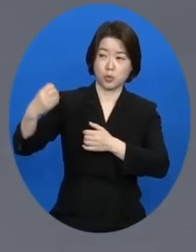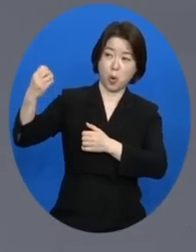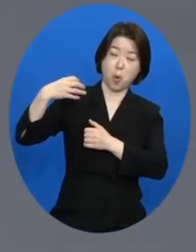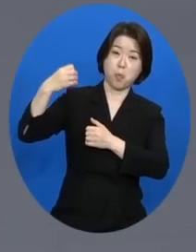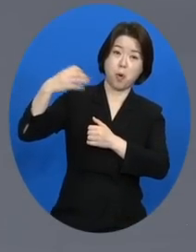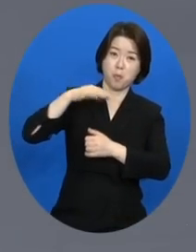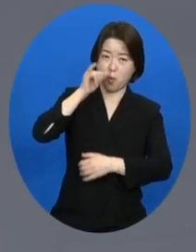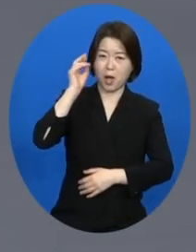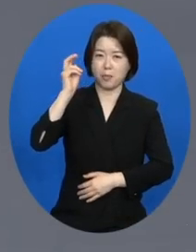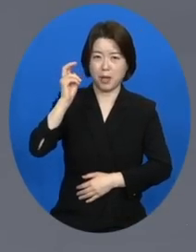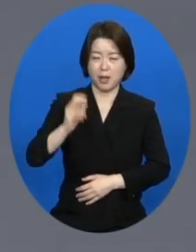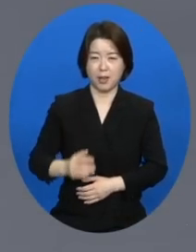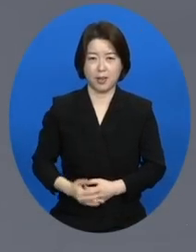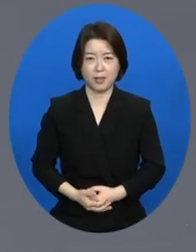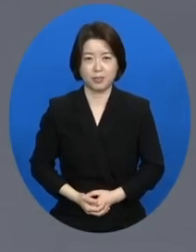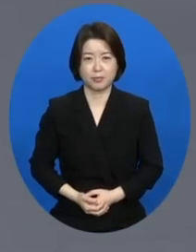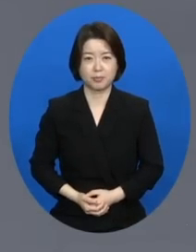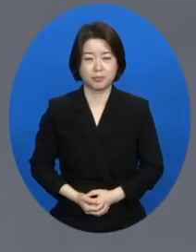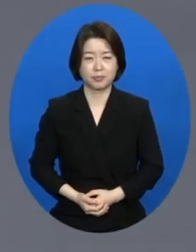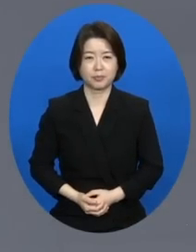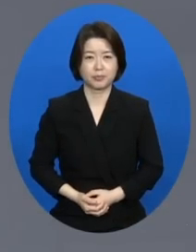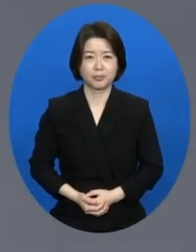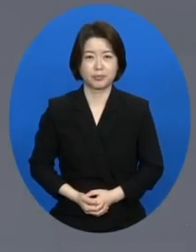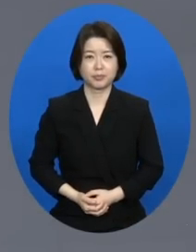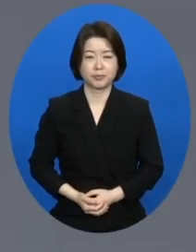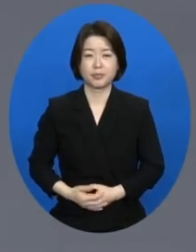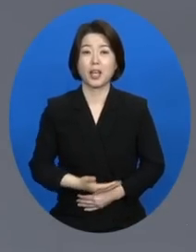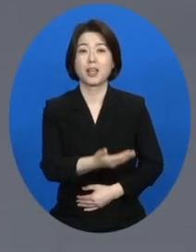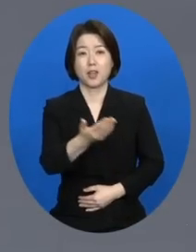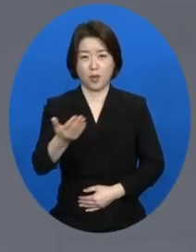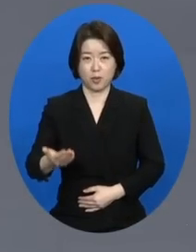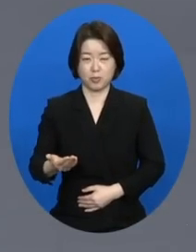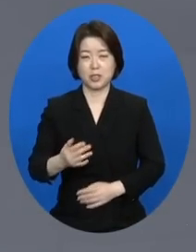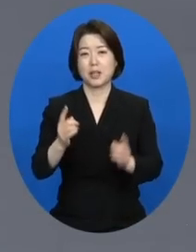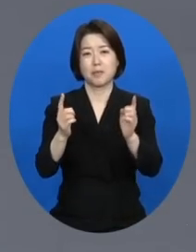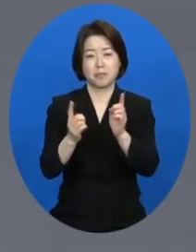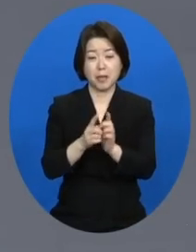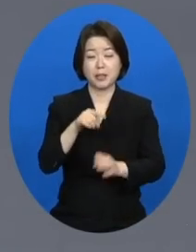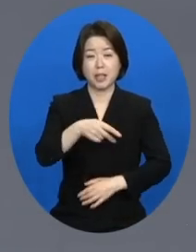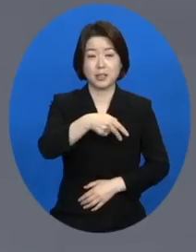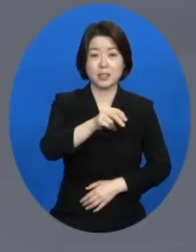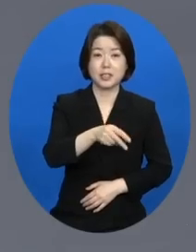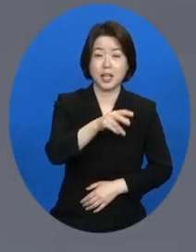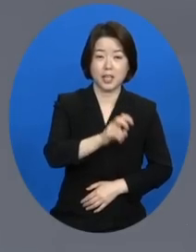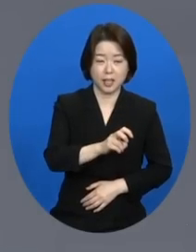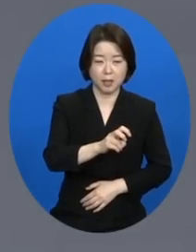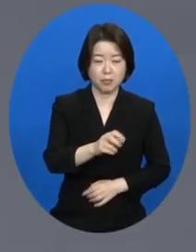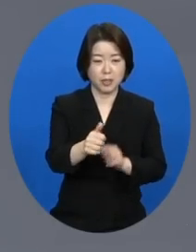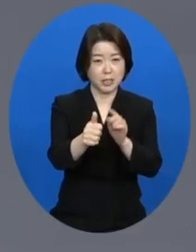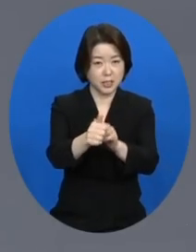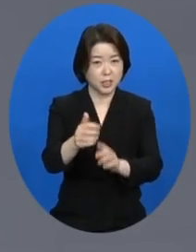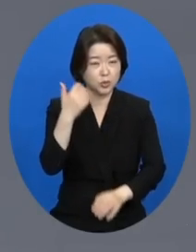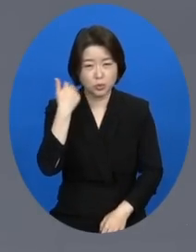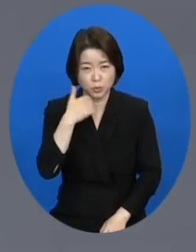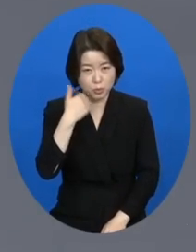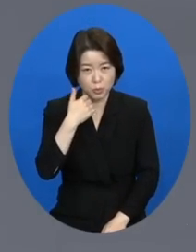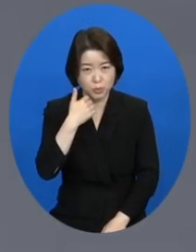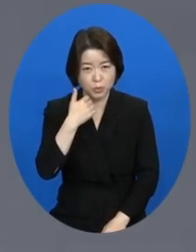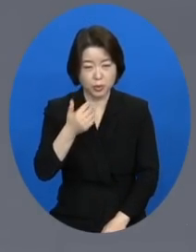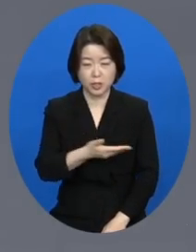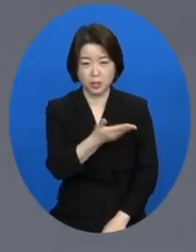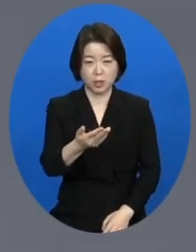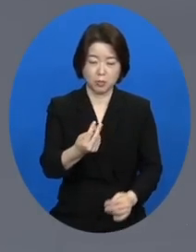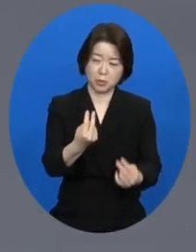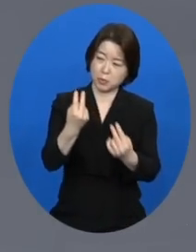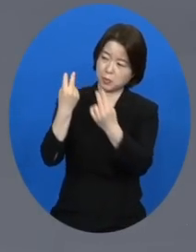있는지도 몰라요. 여러분이 만나야 될 그 세겜의 그 사람은 누굴까요? 한번 여러분